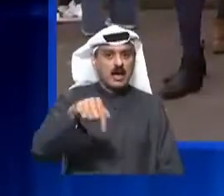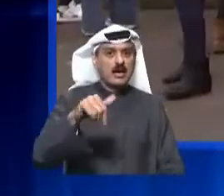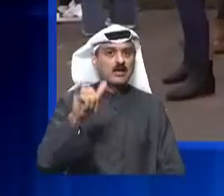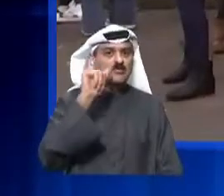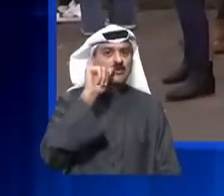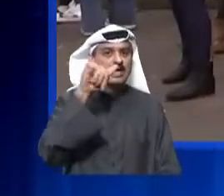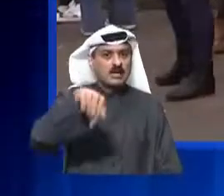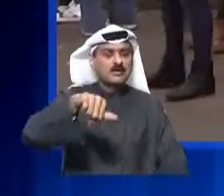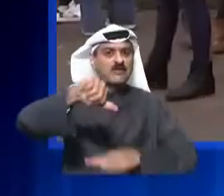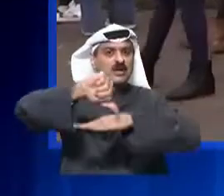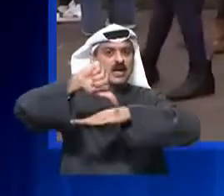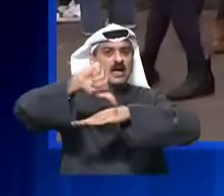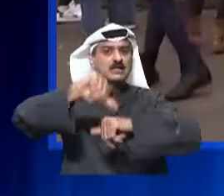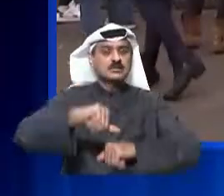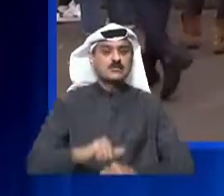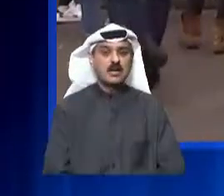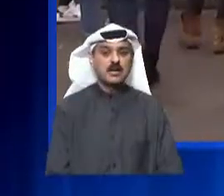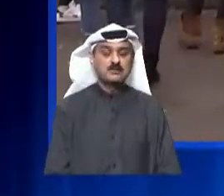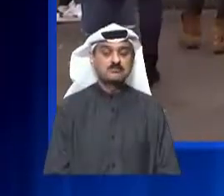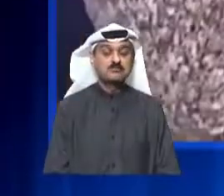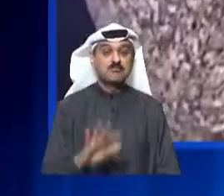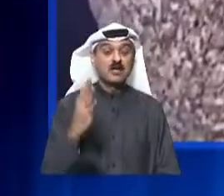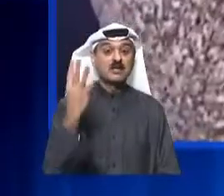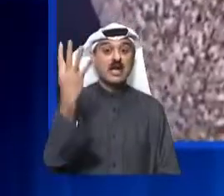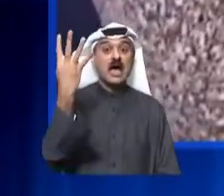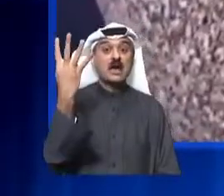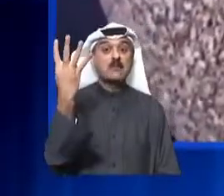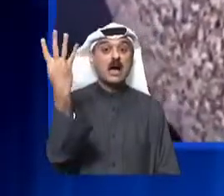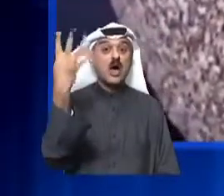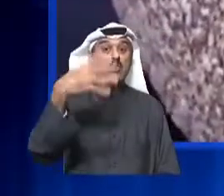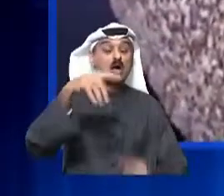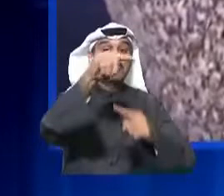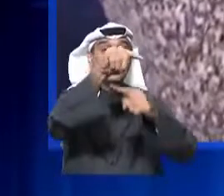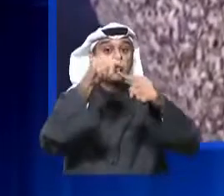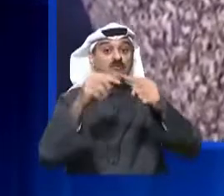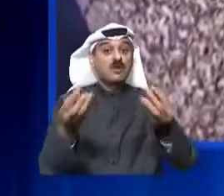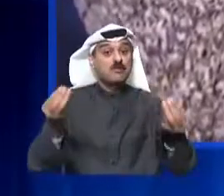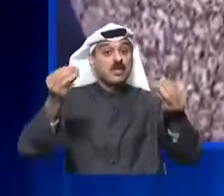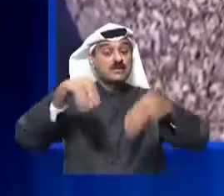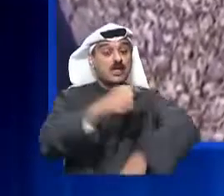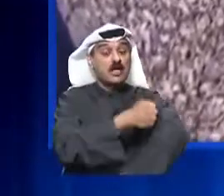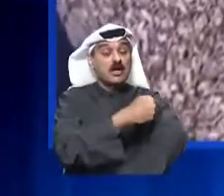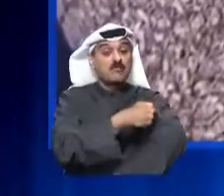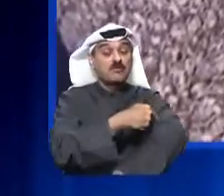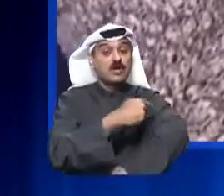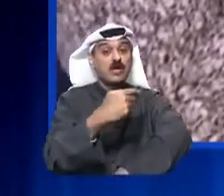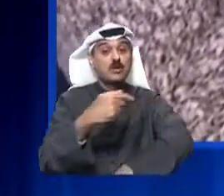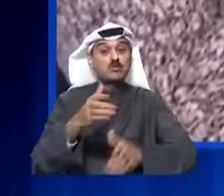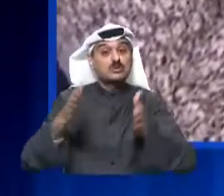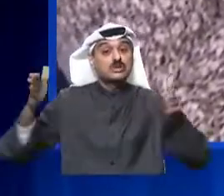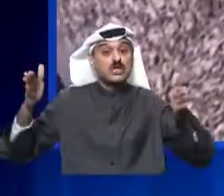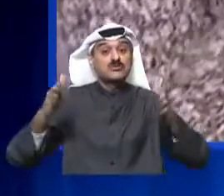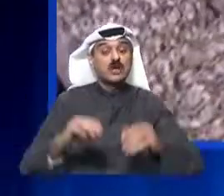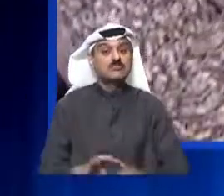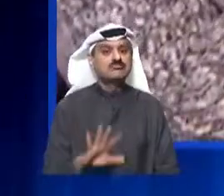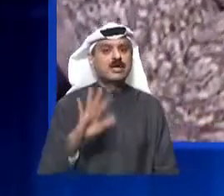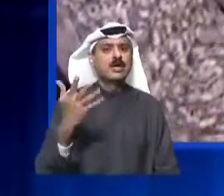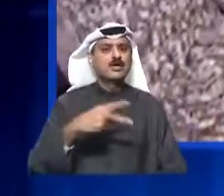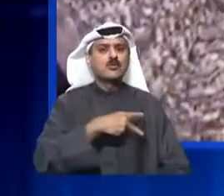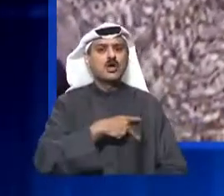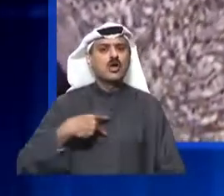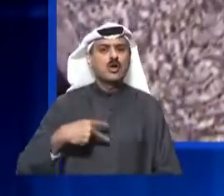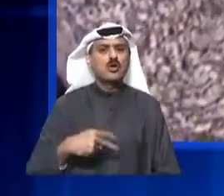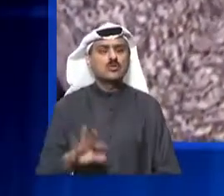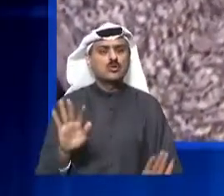لندن بما يزيد عن 44% عن الأسبوع الماضي. هذا يعني أن الحكومة ربما تواجه سيناريو